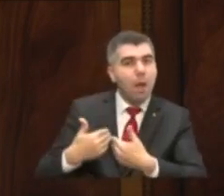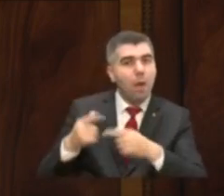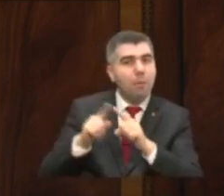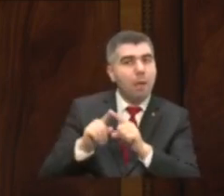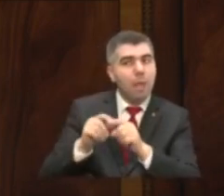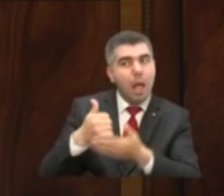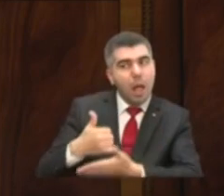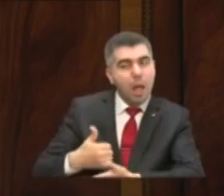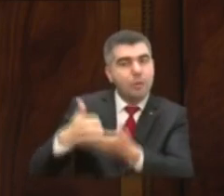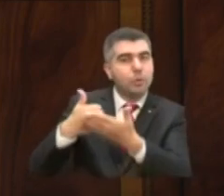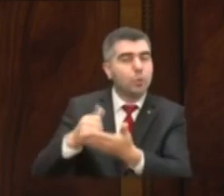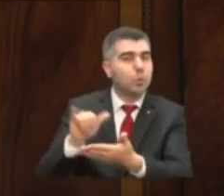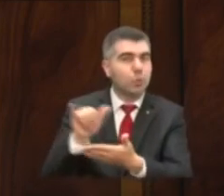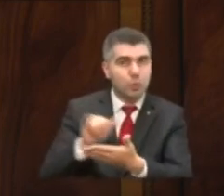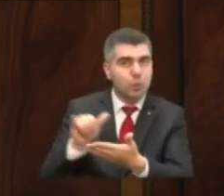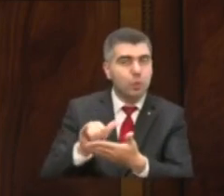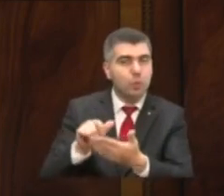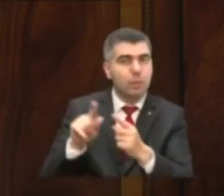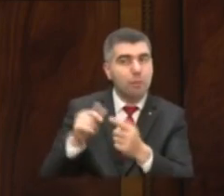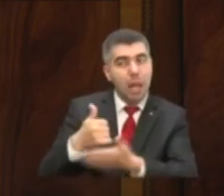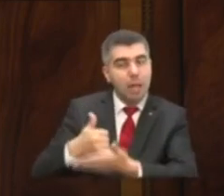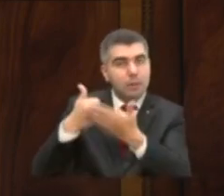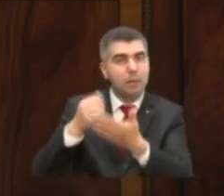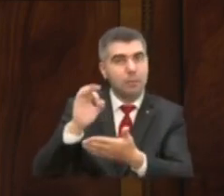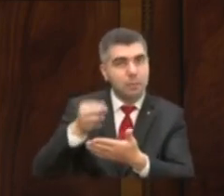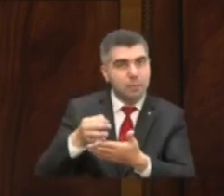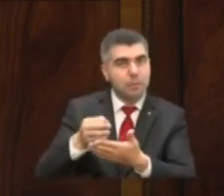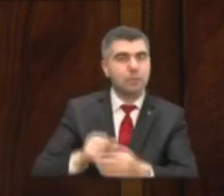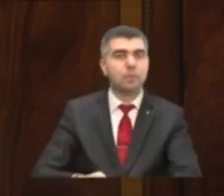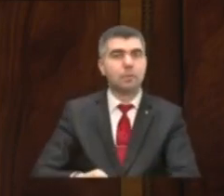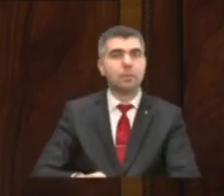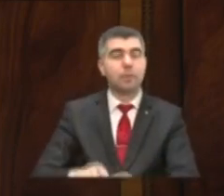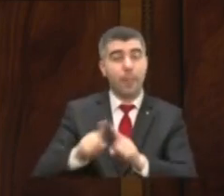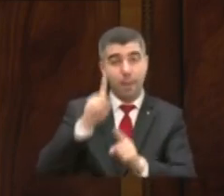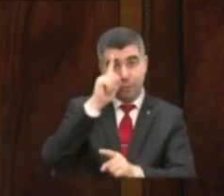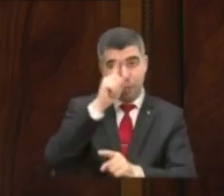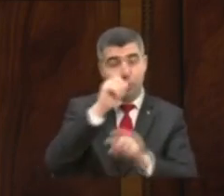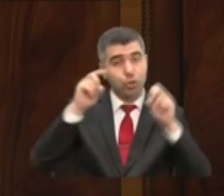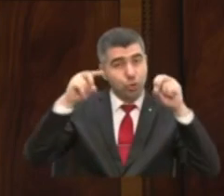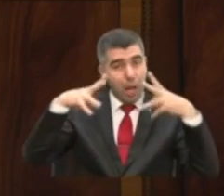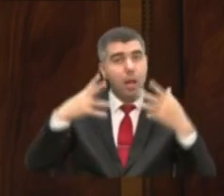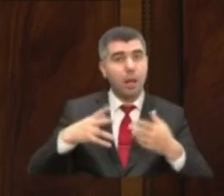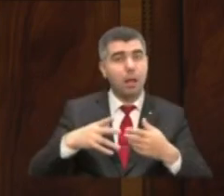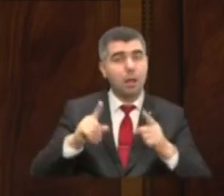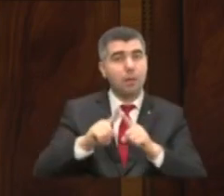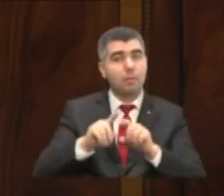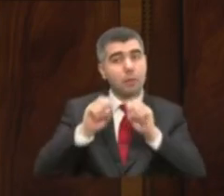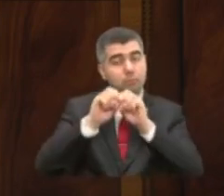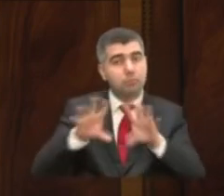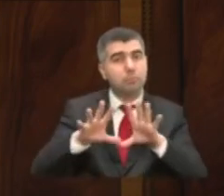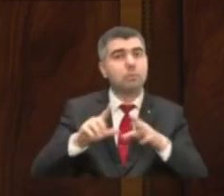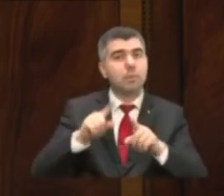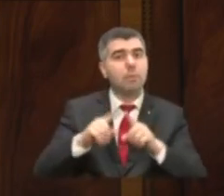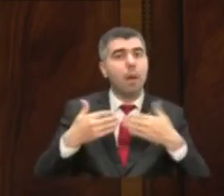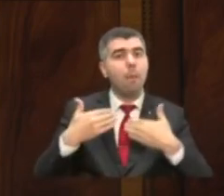مستهدفين كيفاش غادي يدار هذا الدعم، ولكن احنا معولين إن شاء الله باش نديروا هذا الدعم للأشخاص